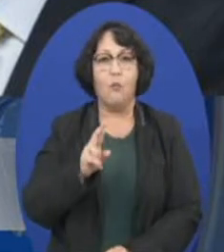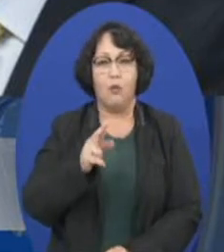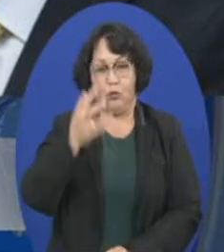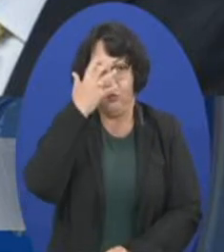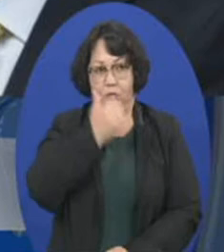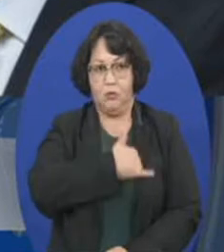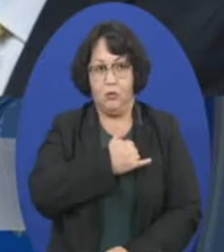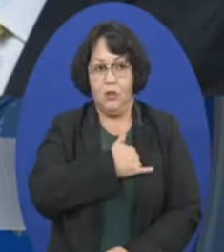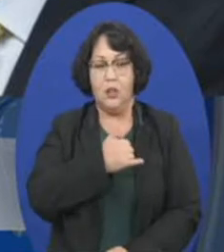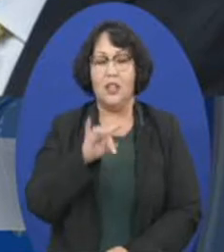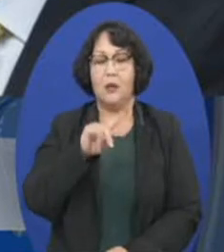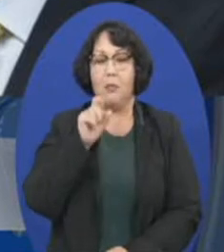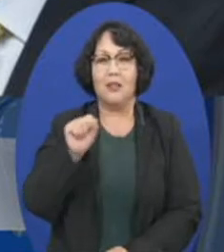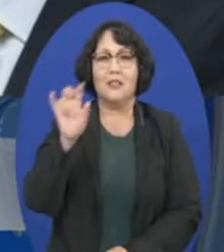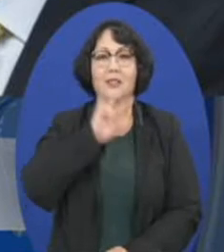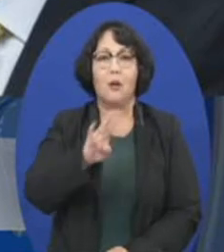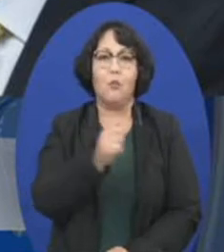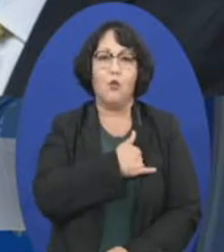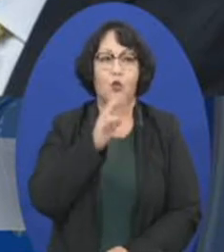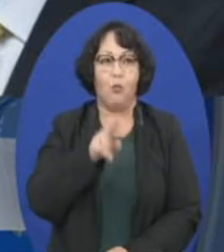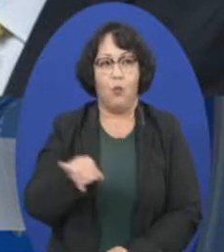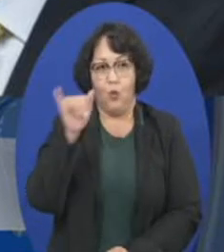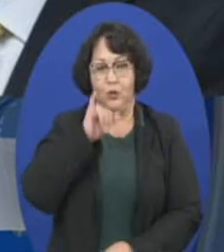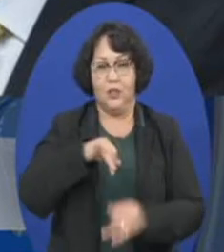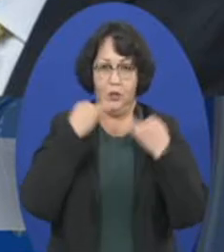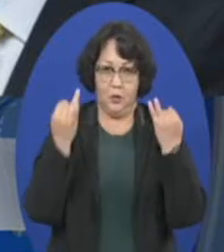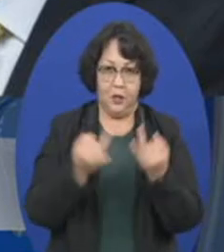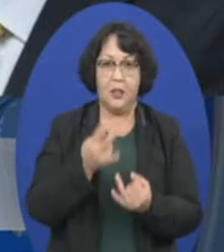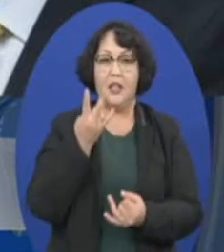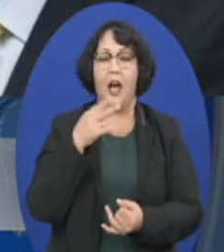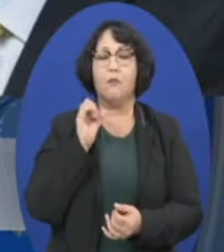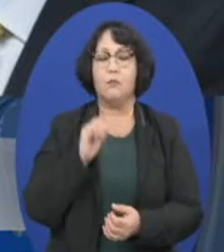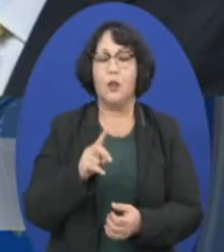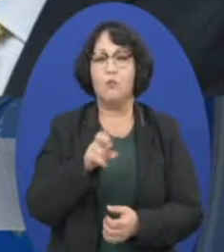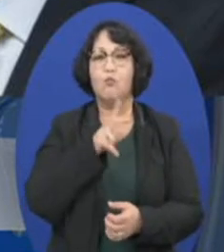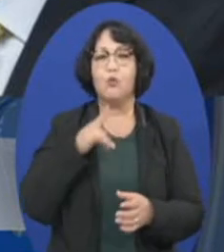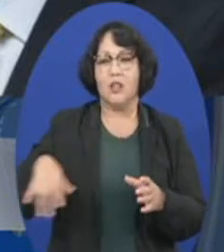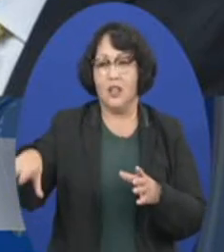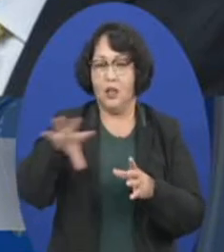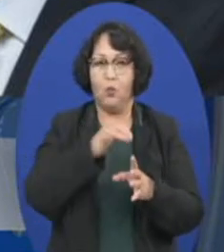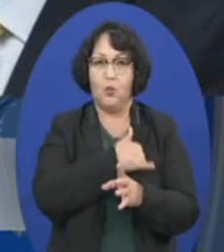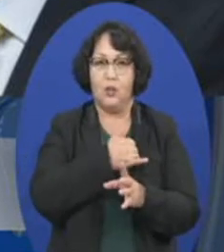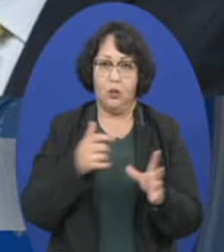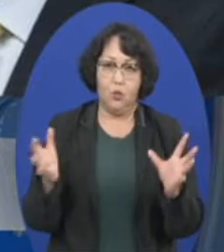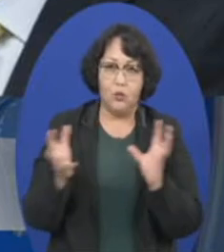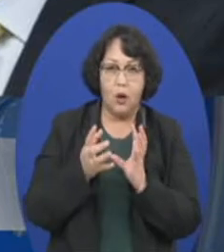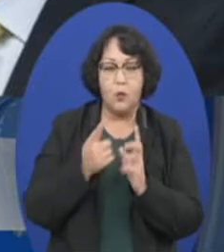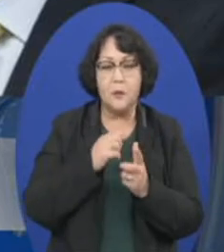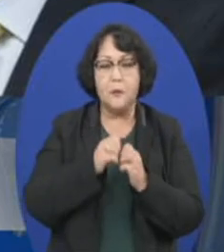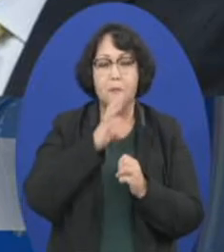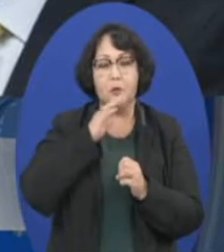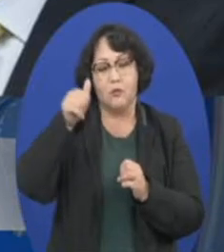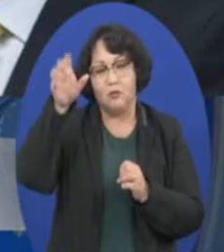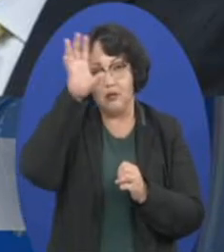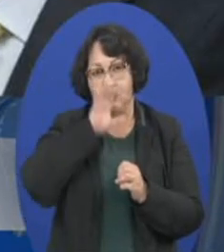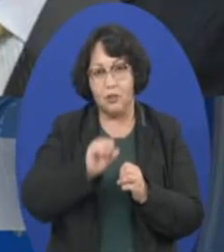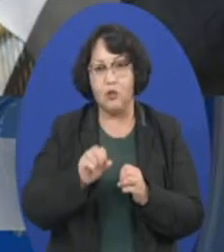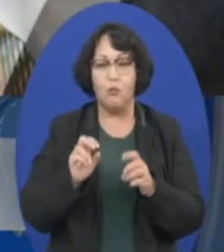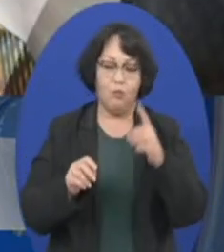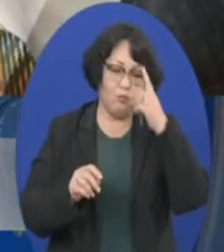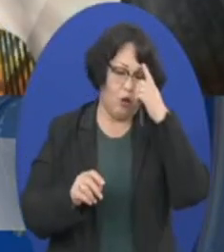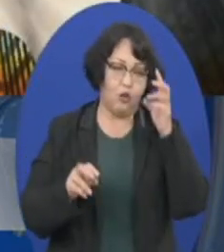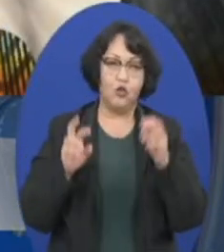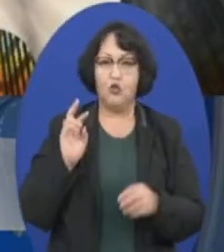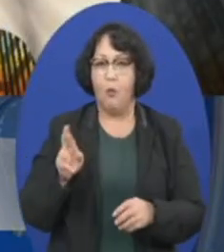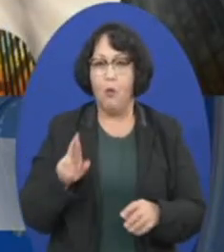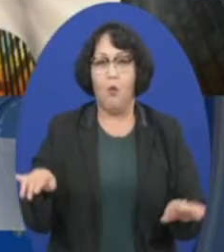баригч либерал ардчилсан намын удирдлаг Япон улсын парламент дахь найрамдлын бүлгийн удирдлагтай уулзалт хийх юм байна. Ерөнхий сайдын айлчлал Монгол